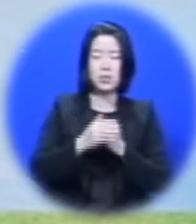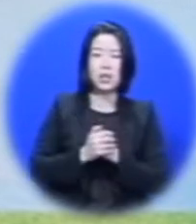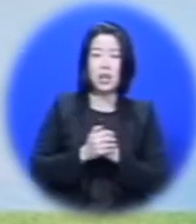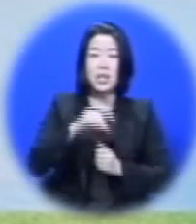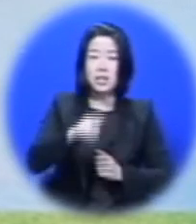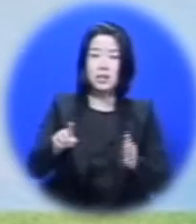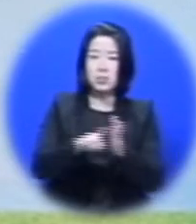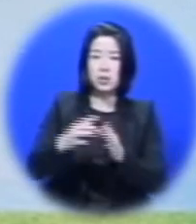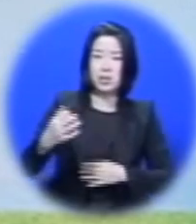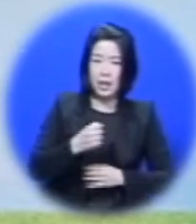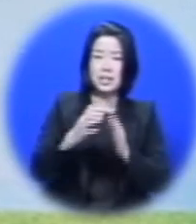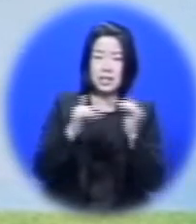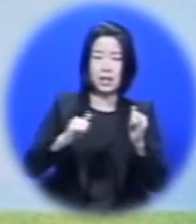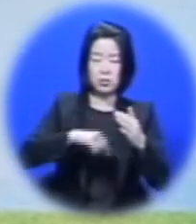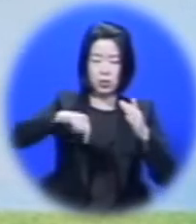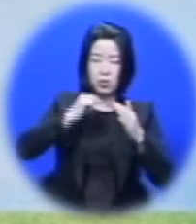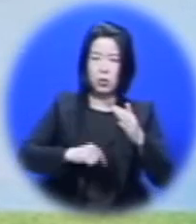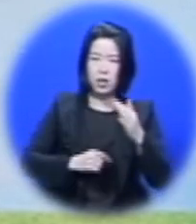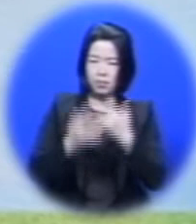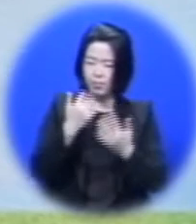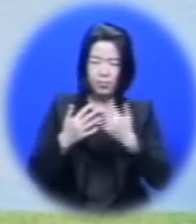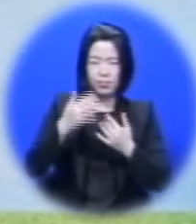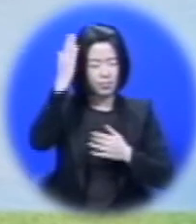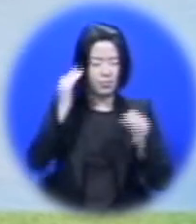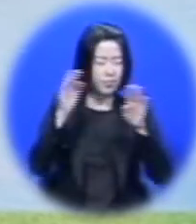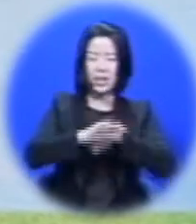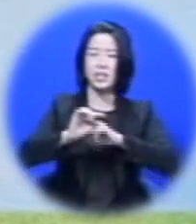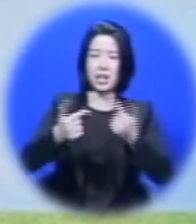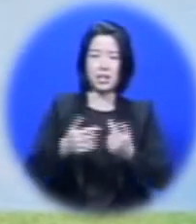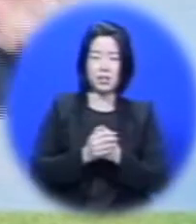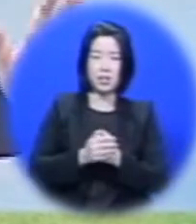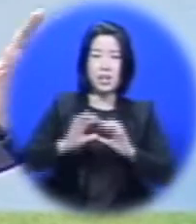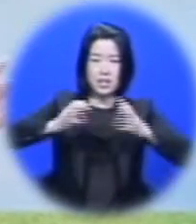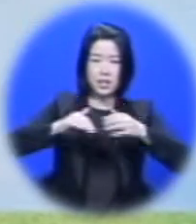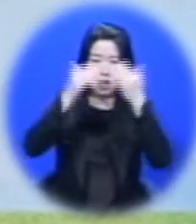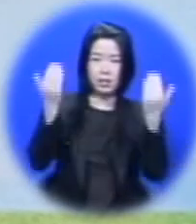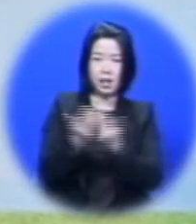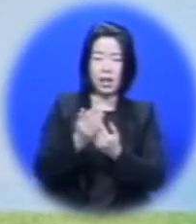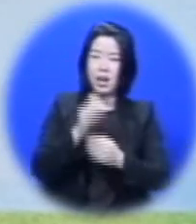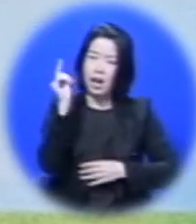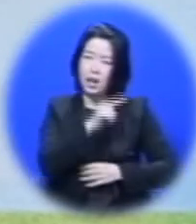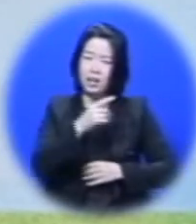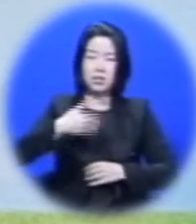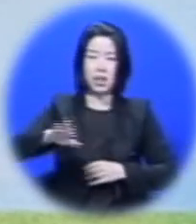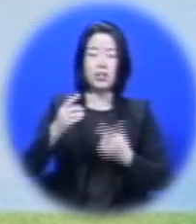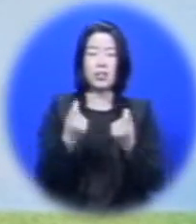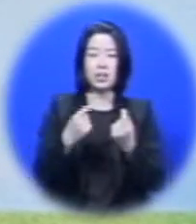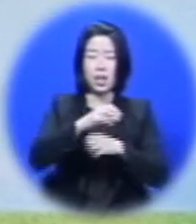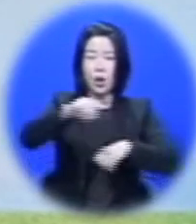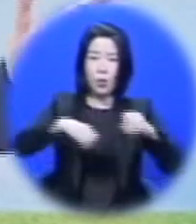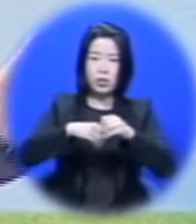그 믿음을 가진 사람은 속이 타지 않습니다. 세상은 다 악해져 가는 것 같아요. 오히려